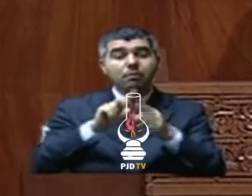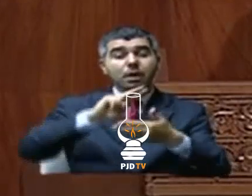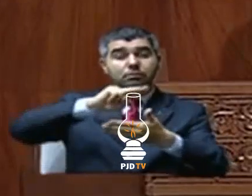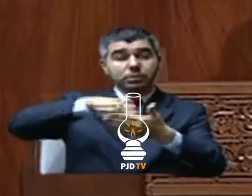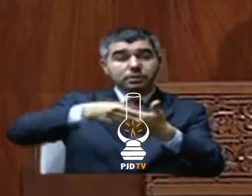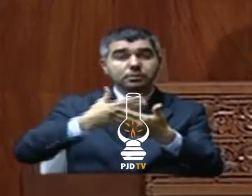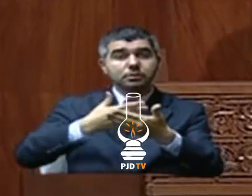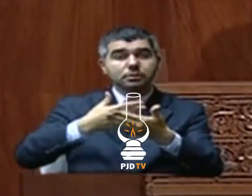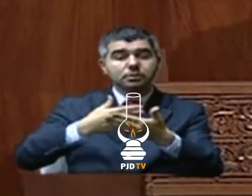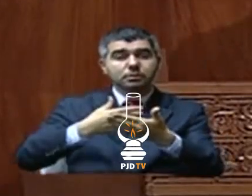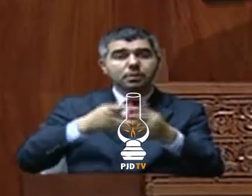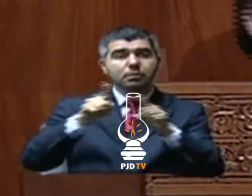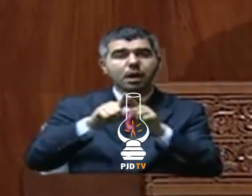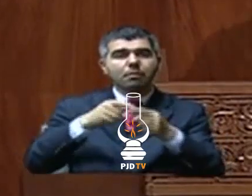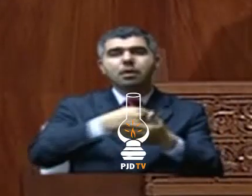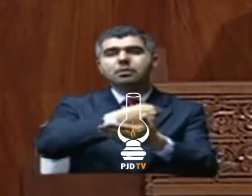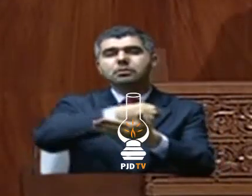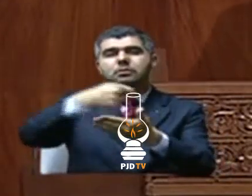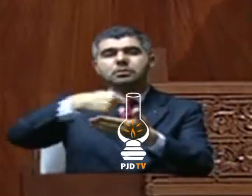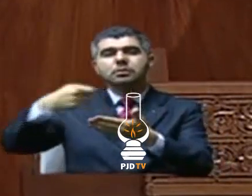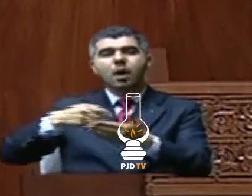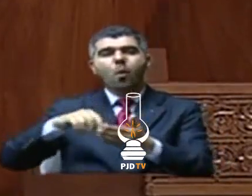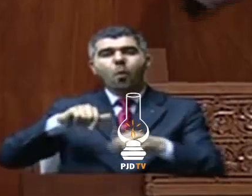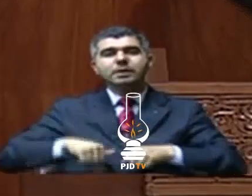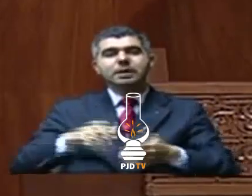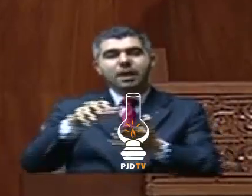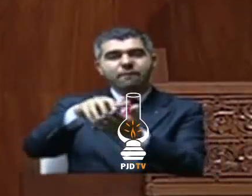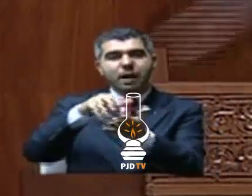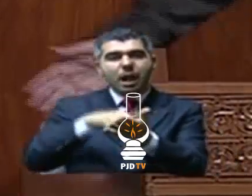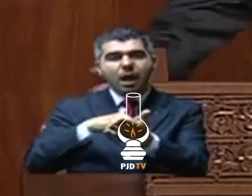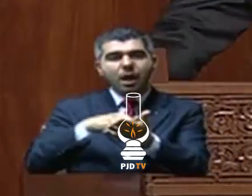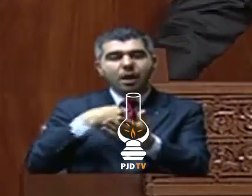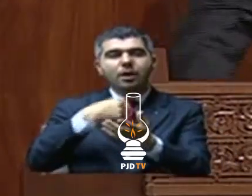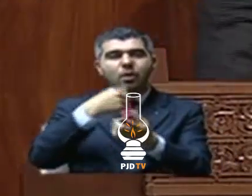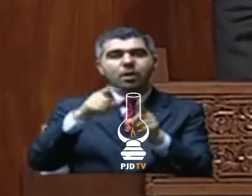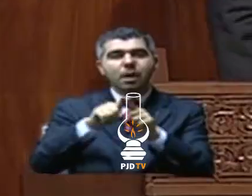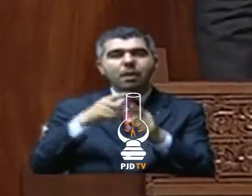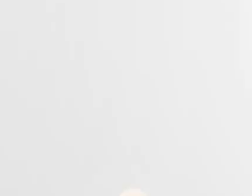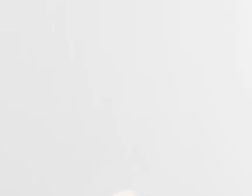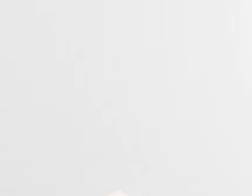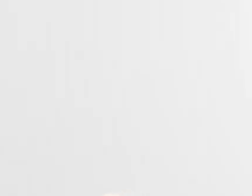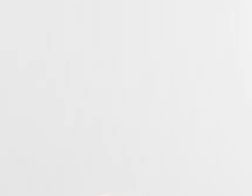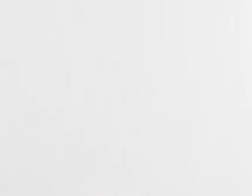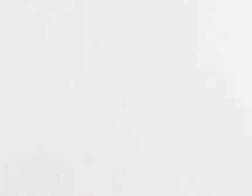التوقيع؟ اسيدي التوقيعات كلهم ما بغيتها توقيع، انا باغي البلاد غير تتقدم.